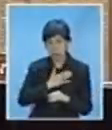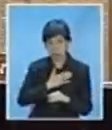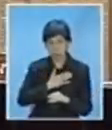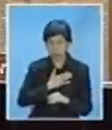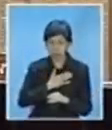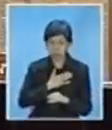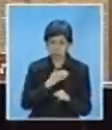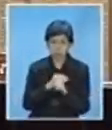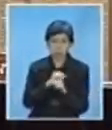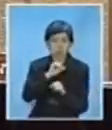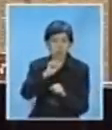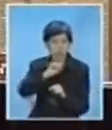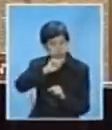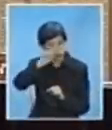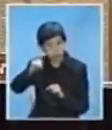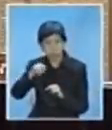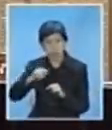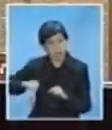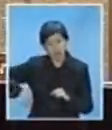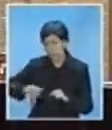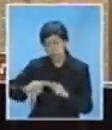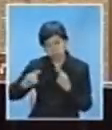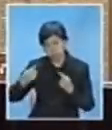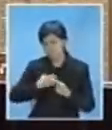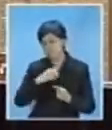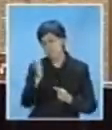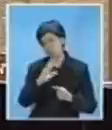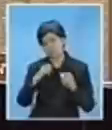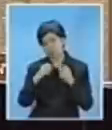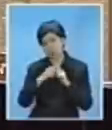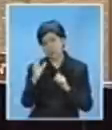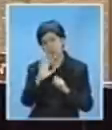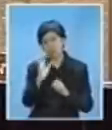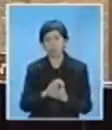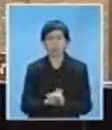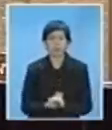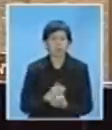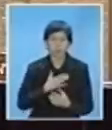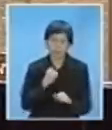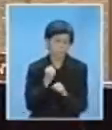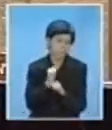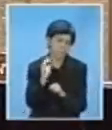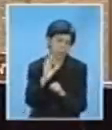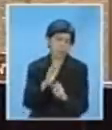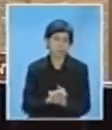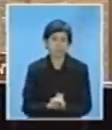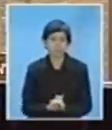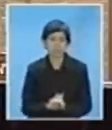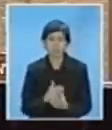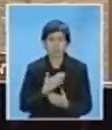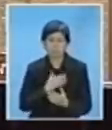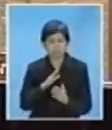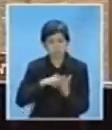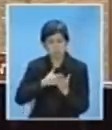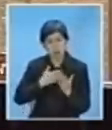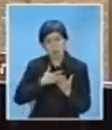วันส่งส.ส.เข้าไปในเขตเขมรเพื่อไปทะเลาะกับเขาให้มีปัญหาให้ยิงกันนะครับเราไม่ทำกันเด็ดขาดนะครับเพราะมันไม่ใช่นโยบาย